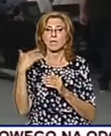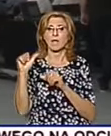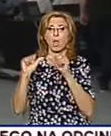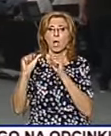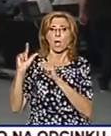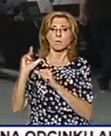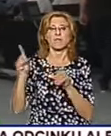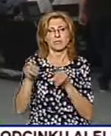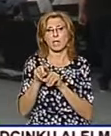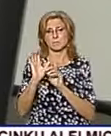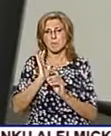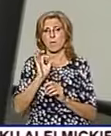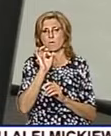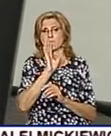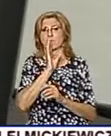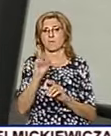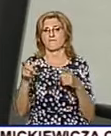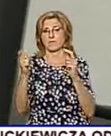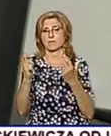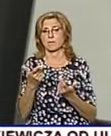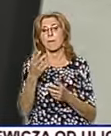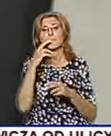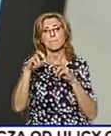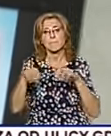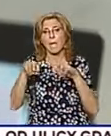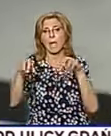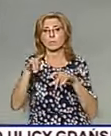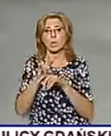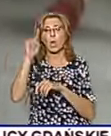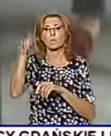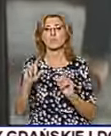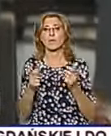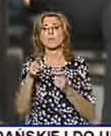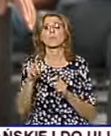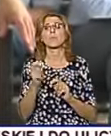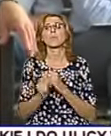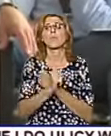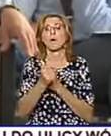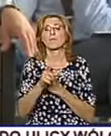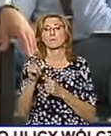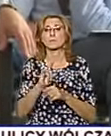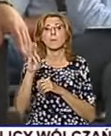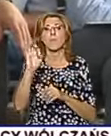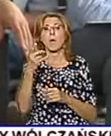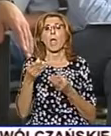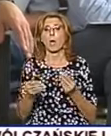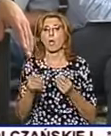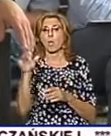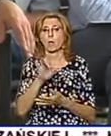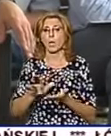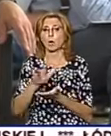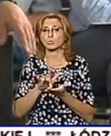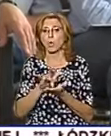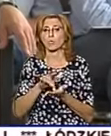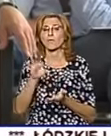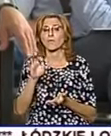poprzedni, to też były podobne zdarzenia. W ocenie badaczy lotniczych zdarzeń jedną z przyczyn wypadków jest ekonomia ośrodków szkoleniowych, a ściślej